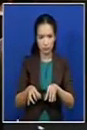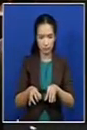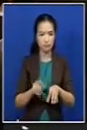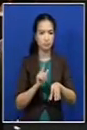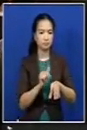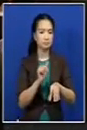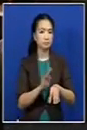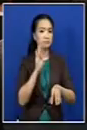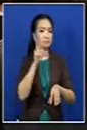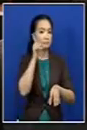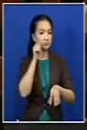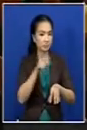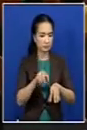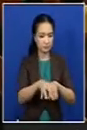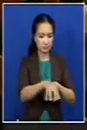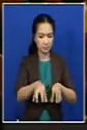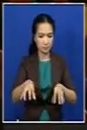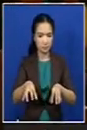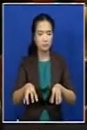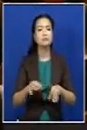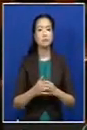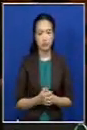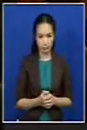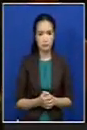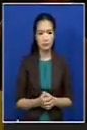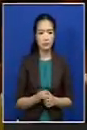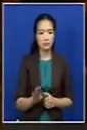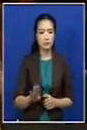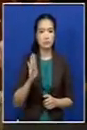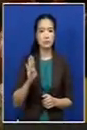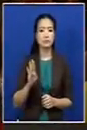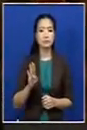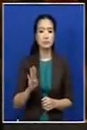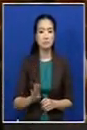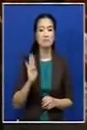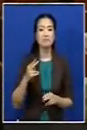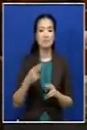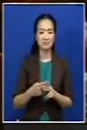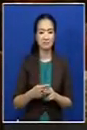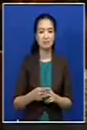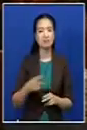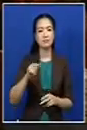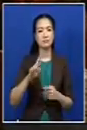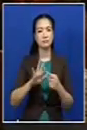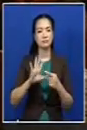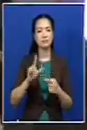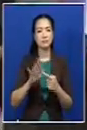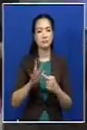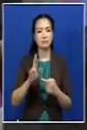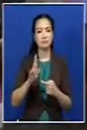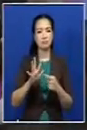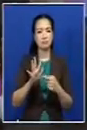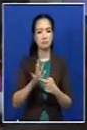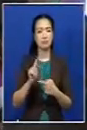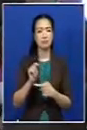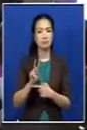แม่หรือว่าโฮลดิ้งคอมพานีคล้ายๆแบบนั้นนะครับก็คือบริษัทประชารัฐรักสามัคคีประเทศไทยนี่แหละครับระยะแรกก็จะน